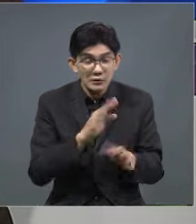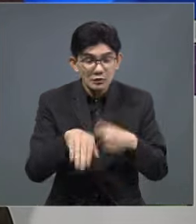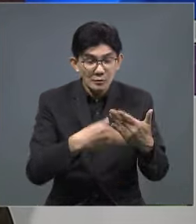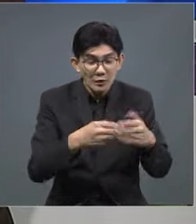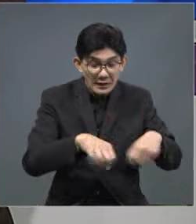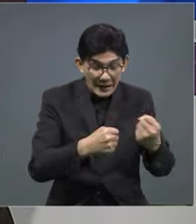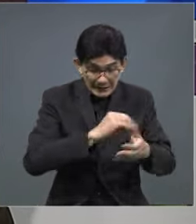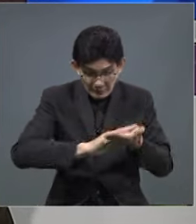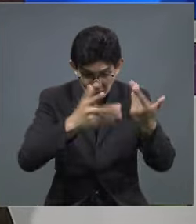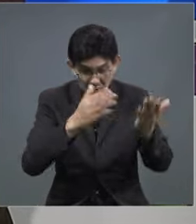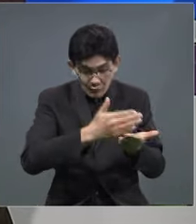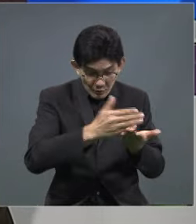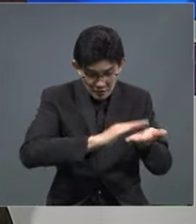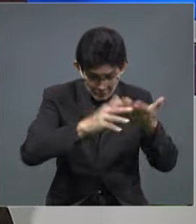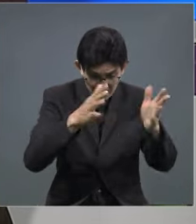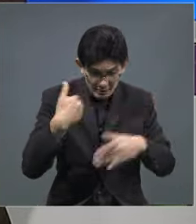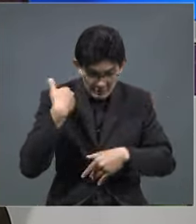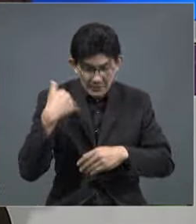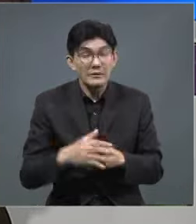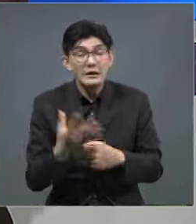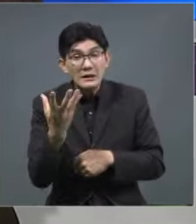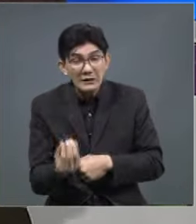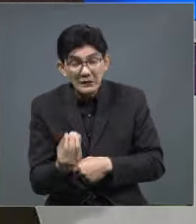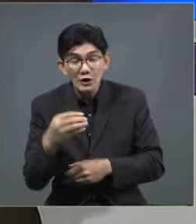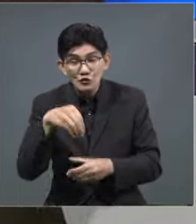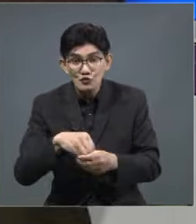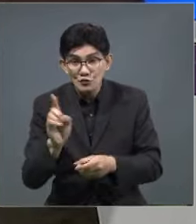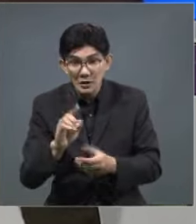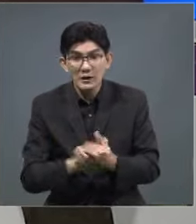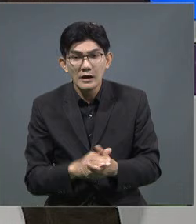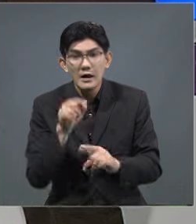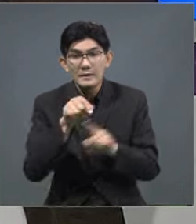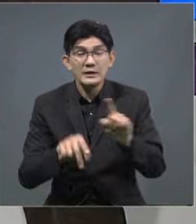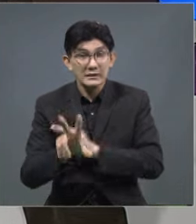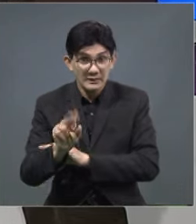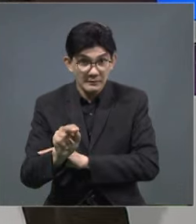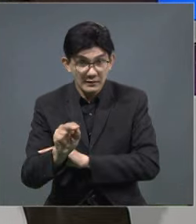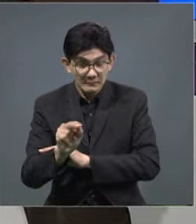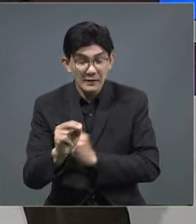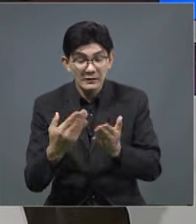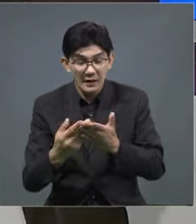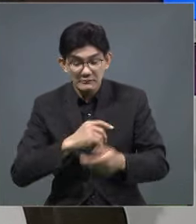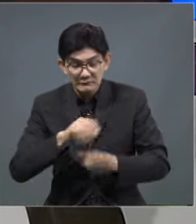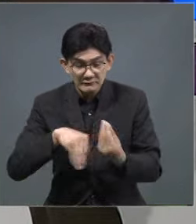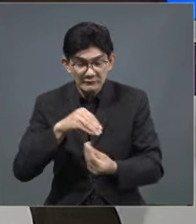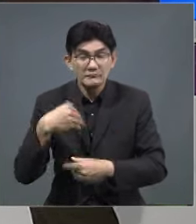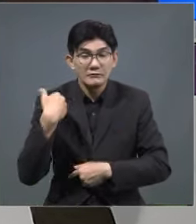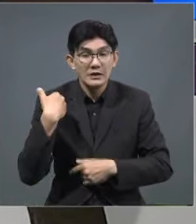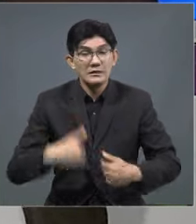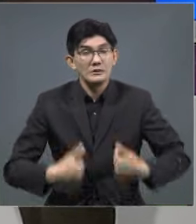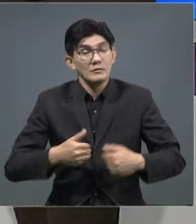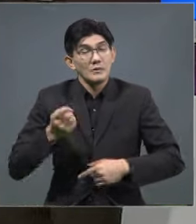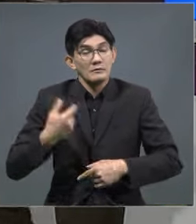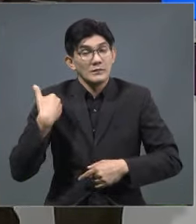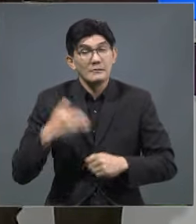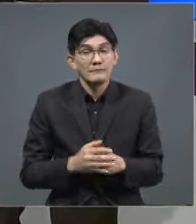แล้วเรื่องของการผ่อนจ่ายแล้วการเป็นหนี้แล้วเนี่ยจะต้องเหลือเงิน 30% ในการใช้จ่าย 30% นี้นั่นหมายความ